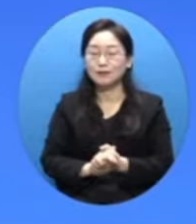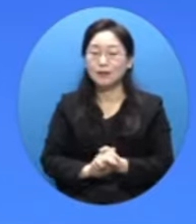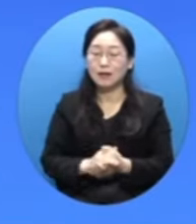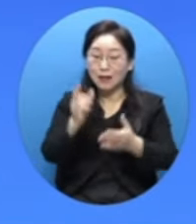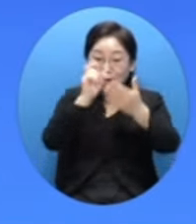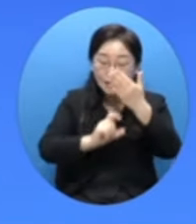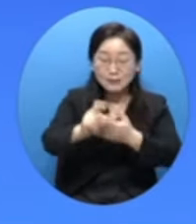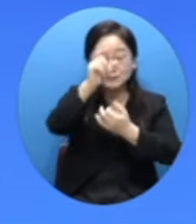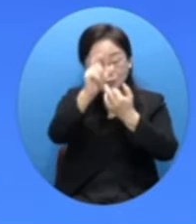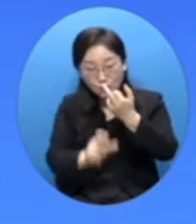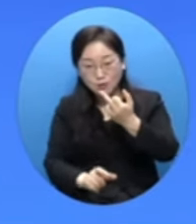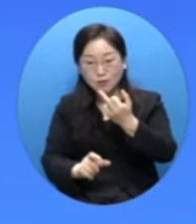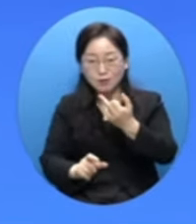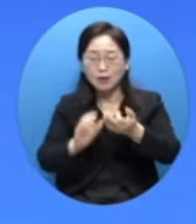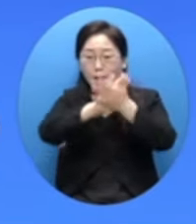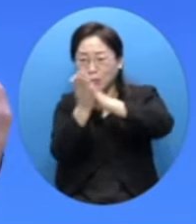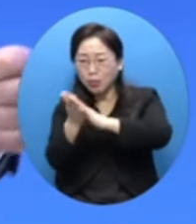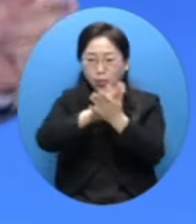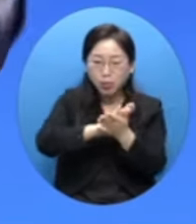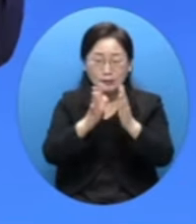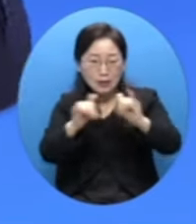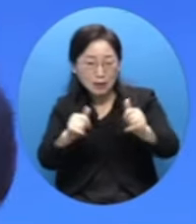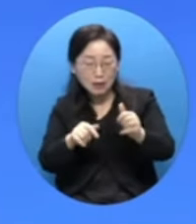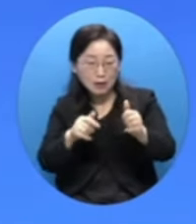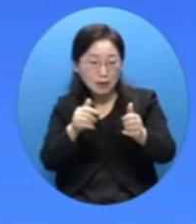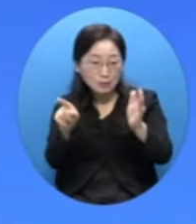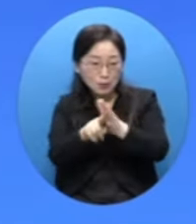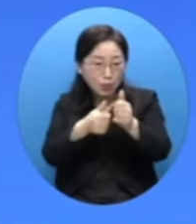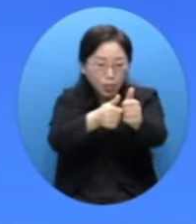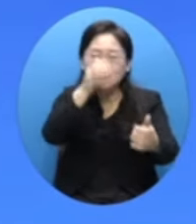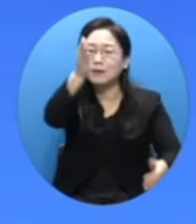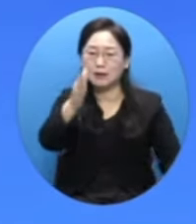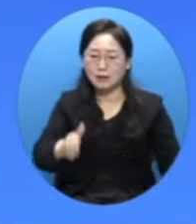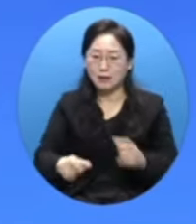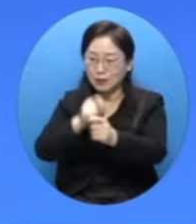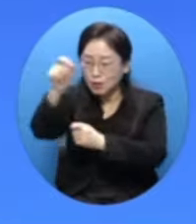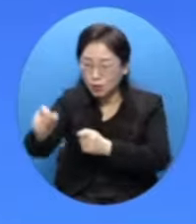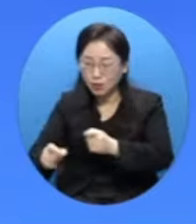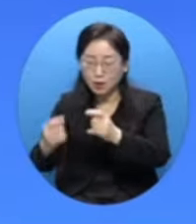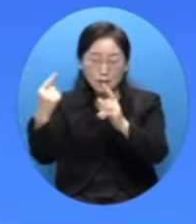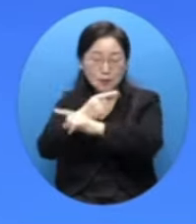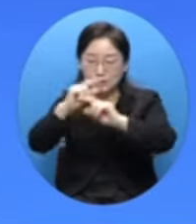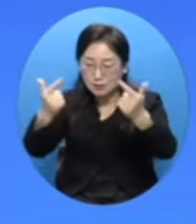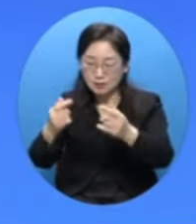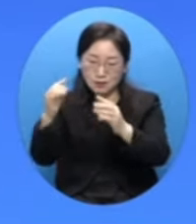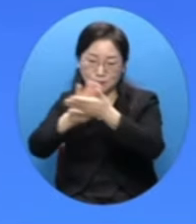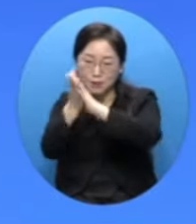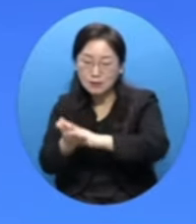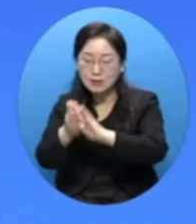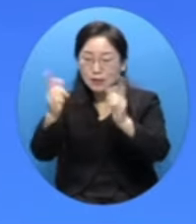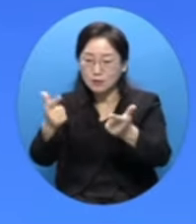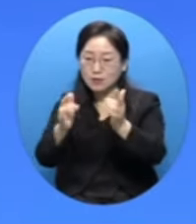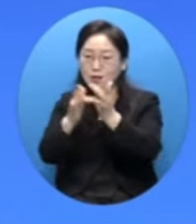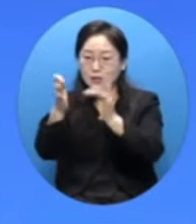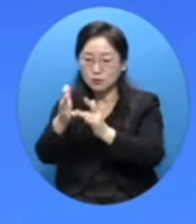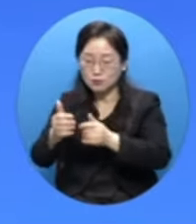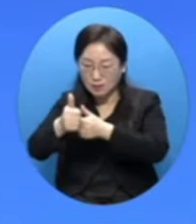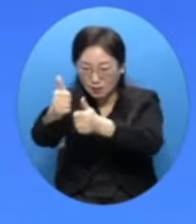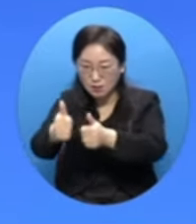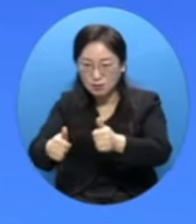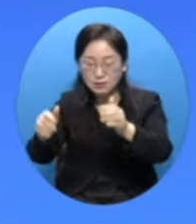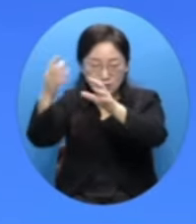아침 저녁으로 변하는 사람 믿고 의지하고 따라가지 말고 영원히 변치 않은 예수를 믿고 의지하고 따라가는 여러분 모두가 되기를 주님의